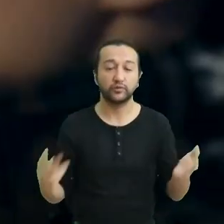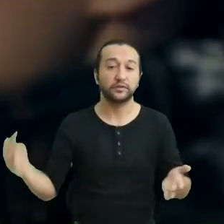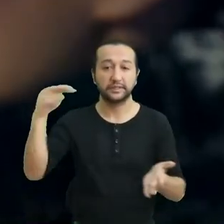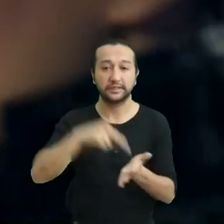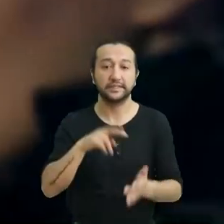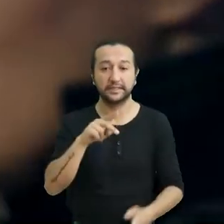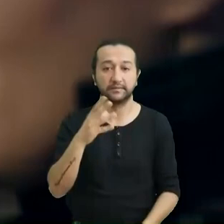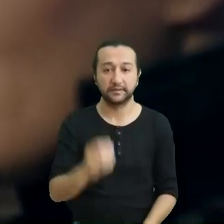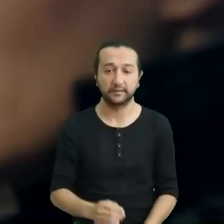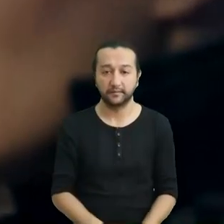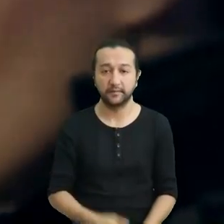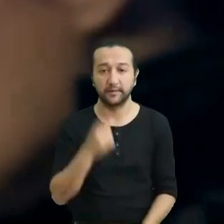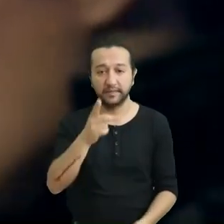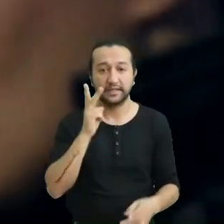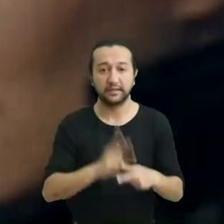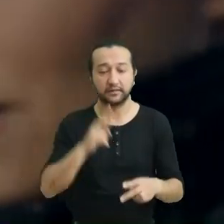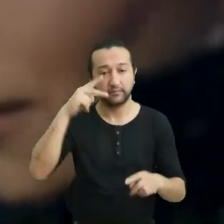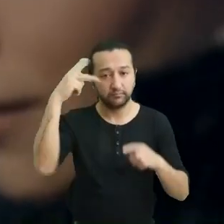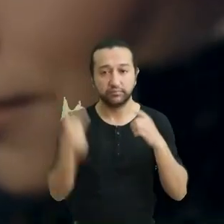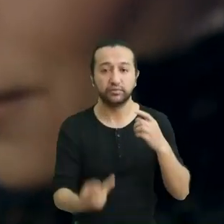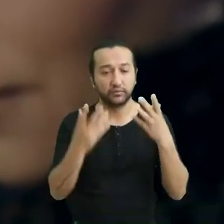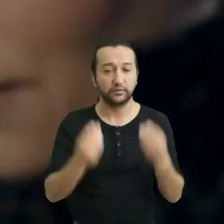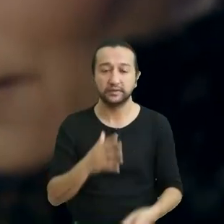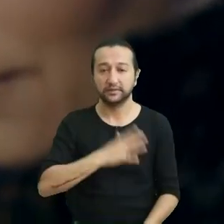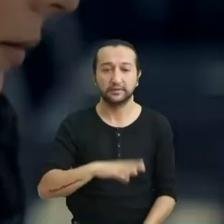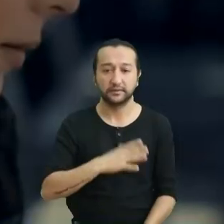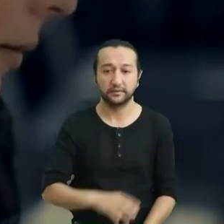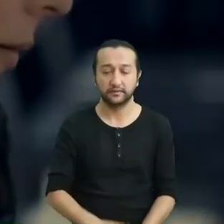üstündeymişsin gibiyken birden yere çakılır ki.